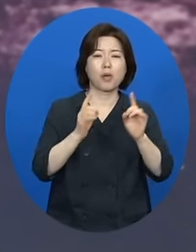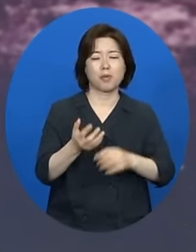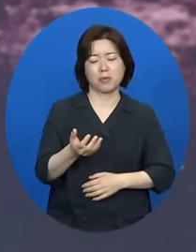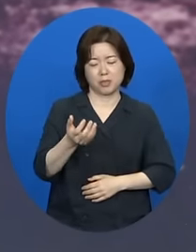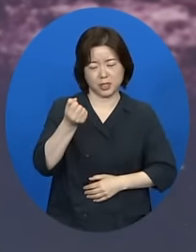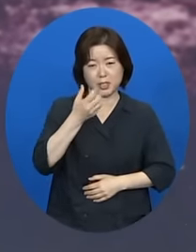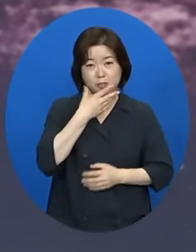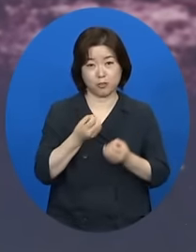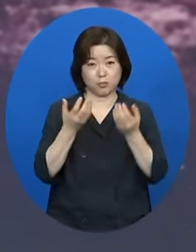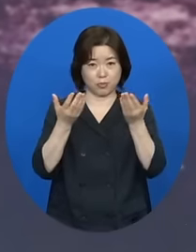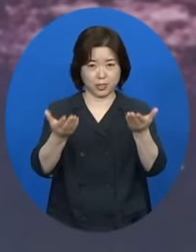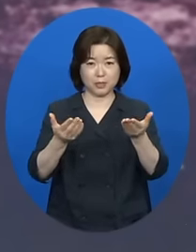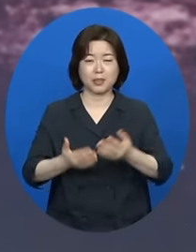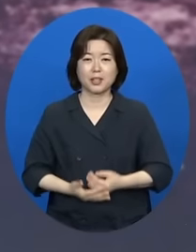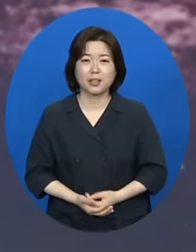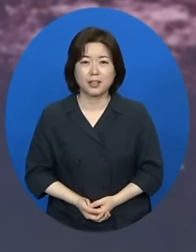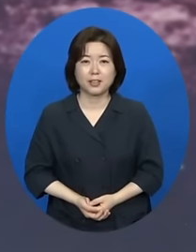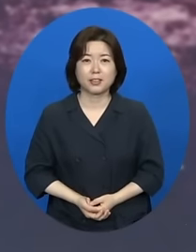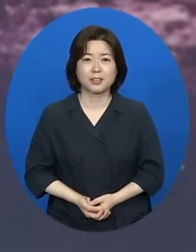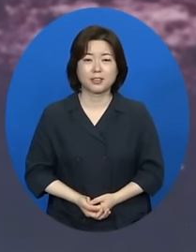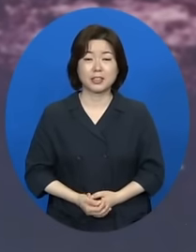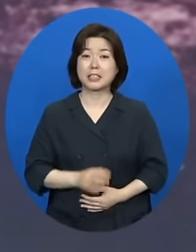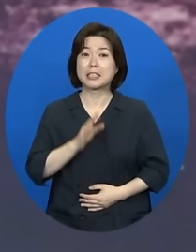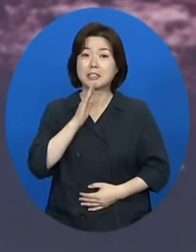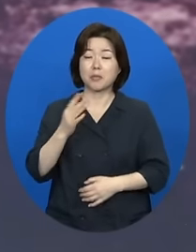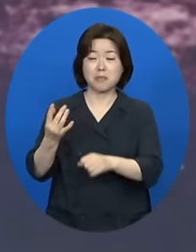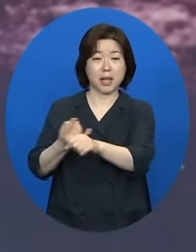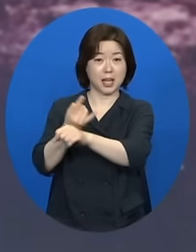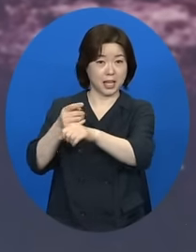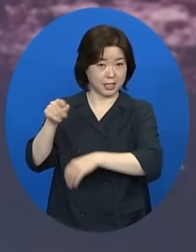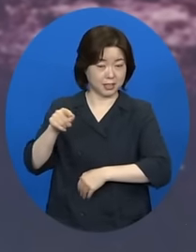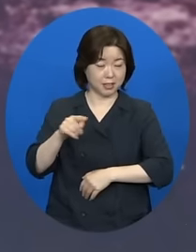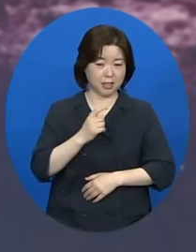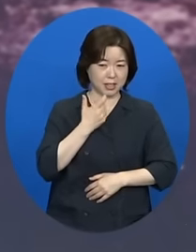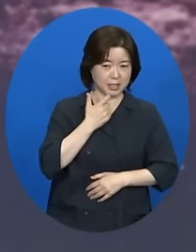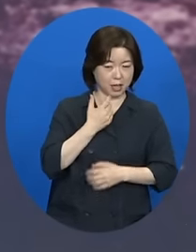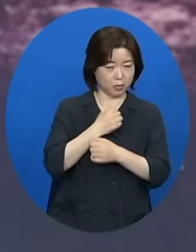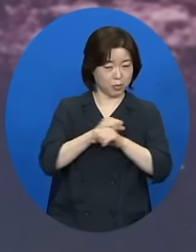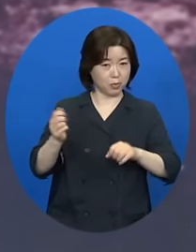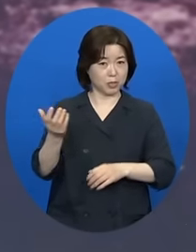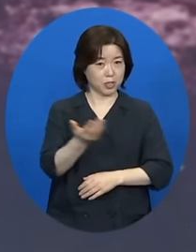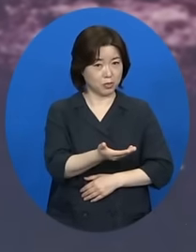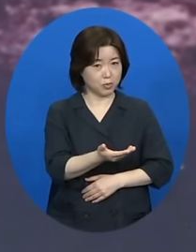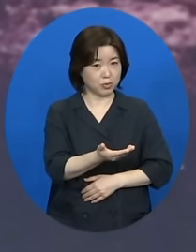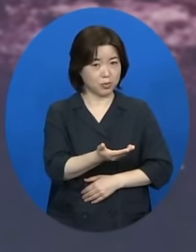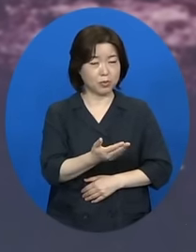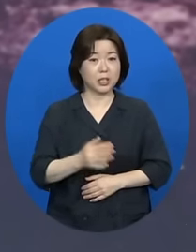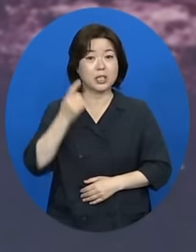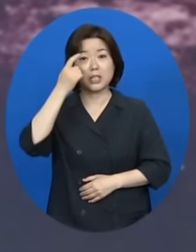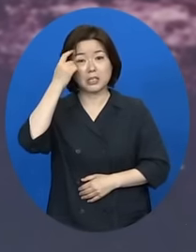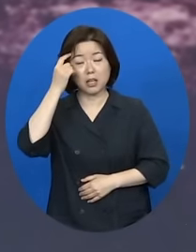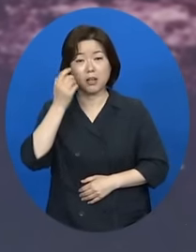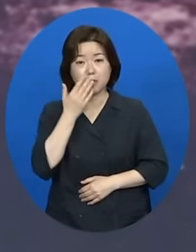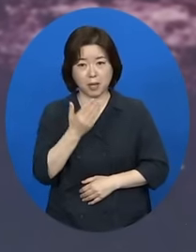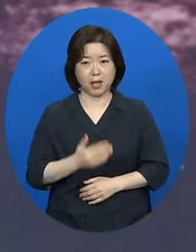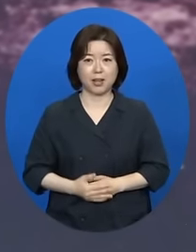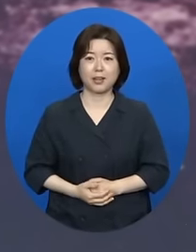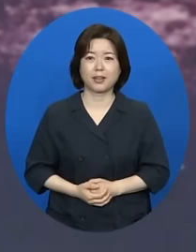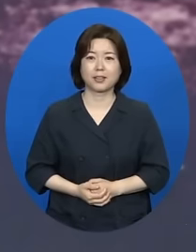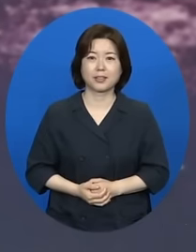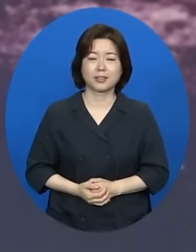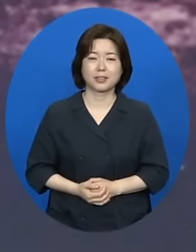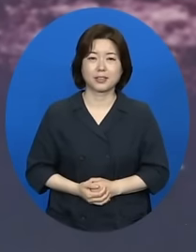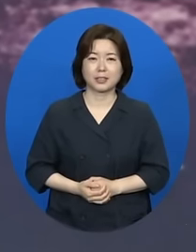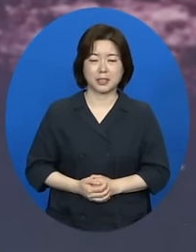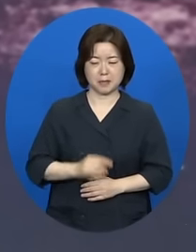축복합니다. 정말 에서가 야곱을 용서하는 것일까? 이런 생각이 들 수도 있습니다. 그